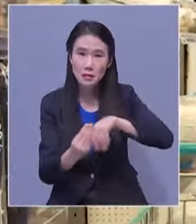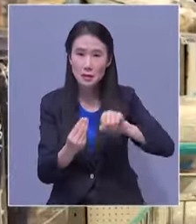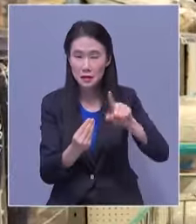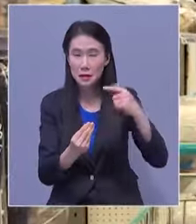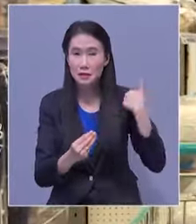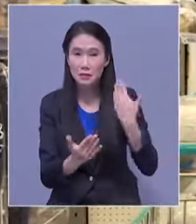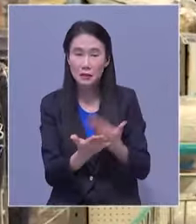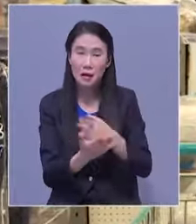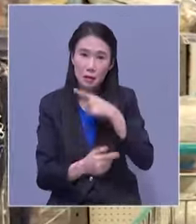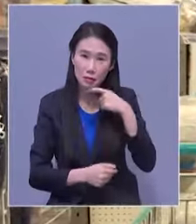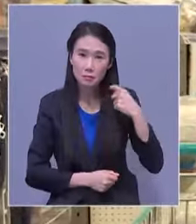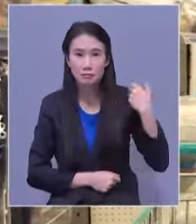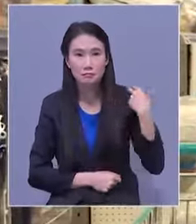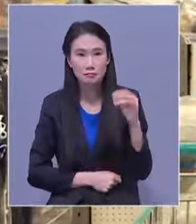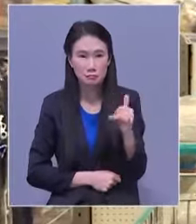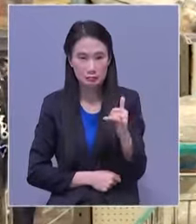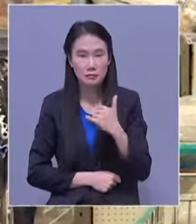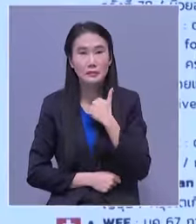ดูช่งนี้นะคะ